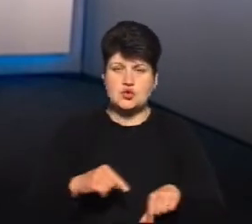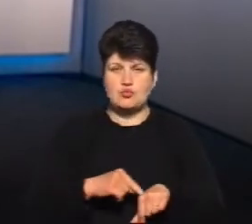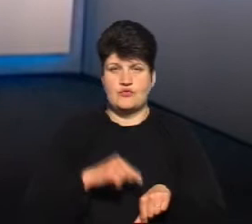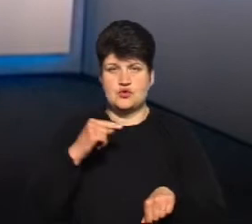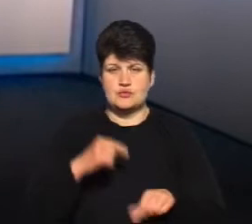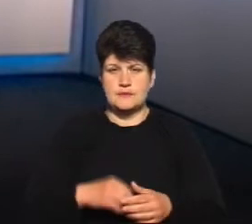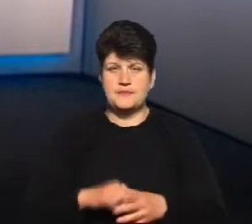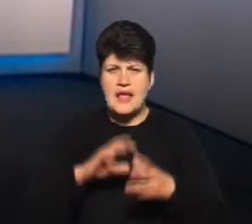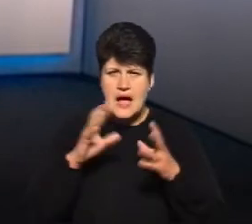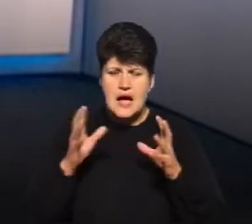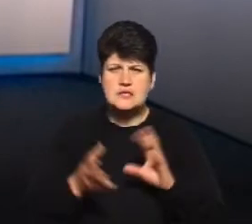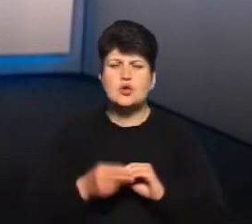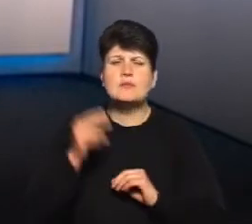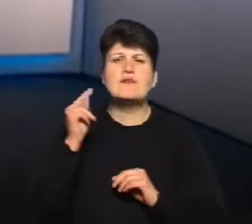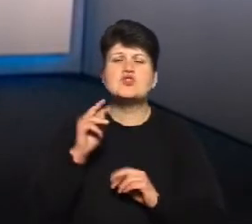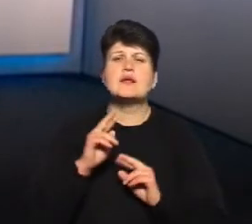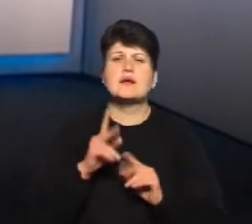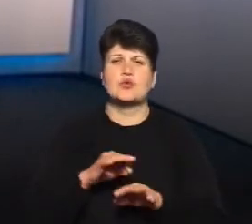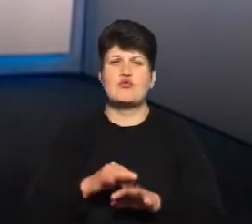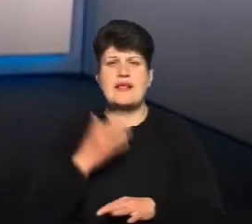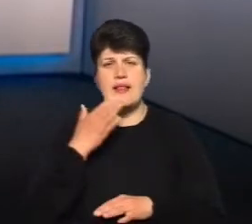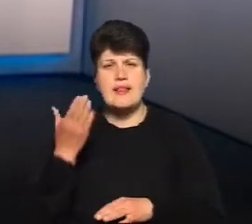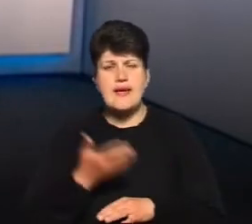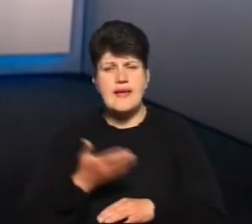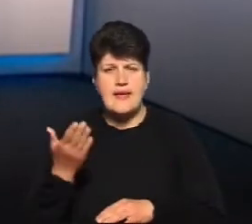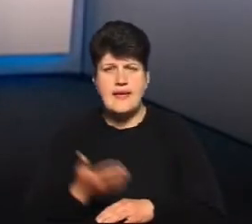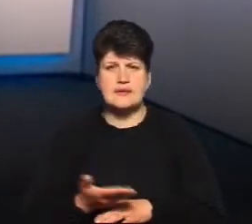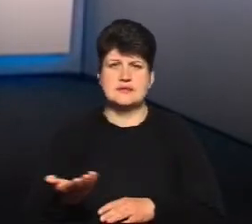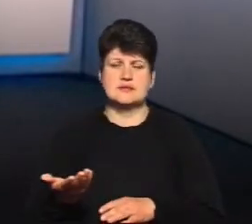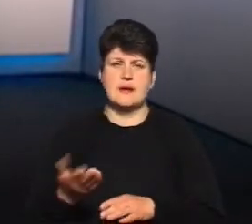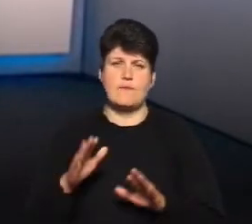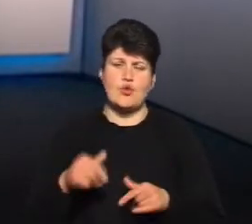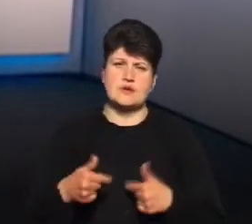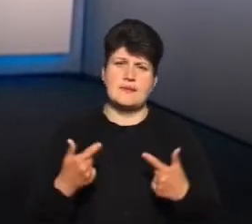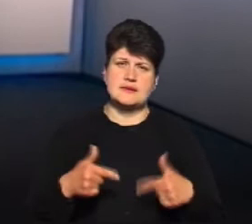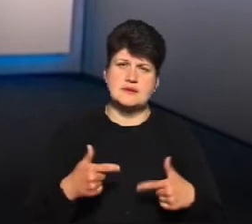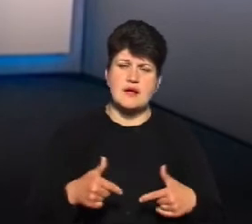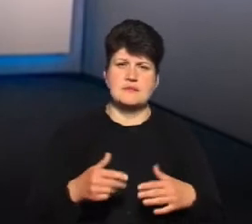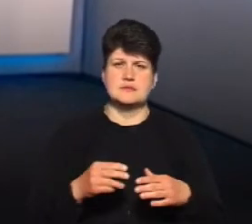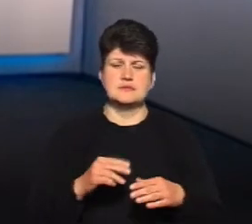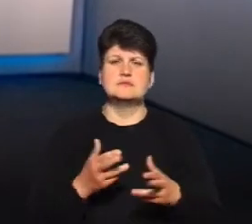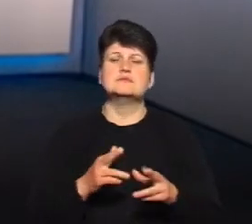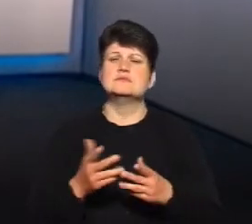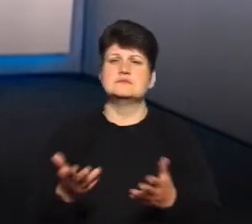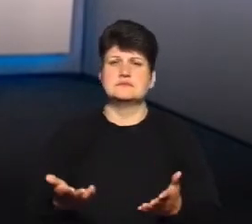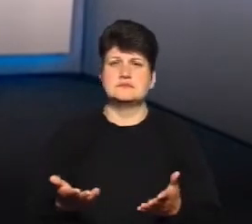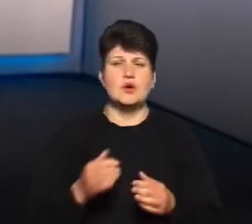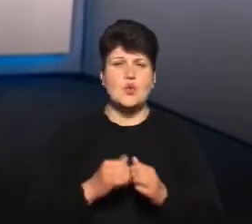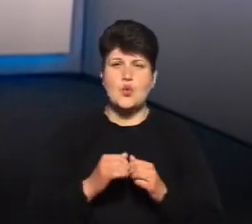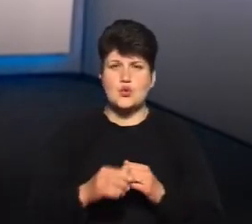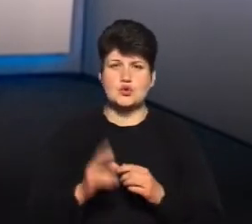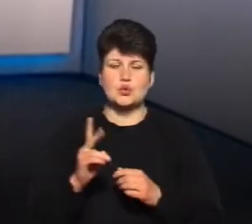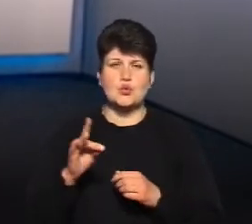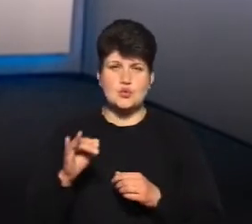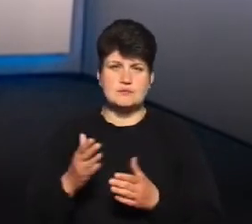загалом навчання, як от воно відбувається? Це лекції такі традиційні, так, начитка лекції, потім якісь семінари, чи як це? Кожен курс... Ми чули, що є домашнє